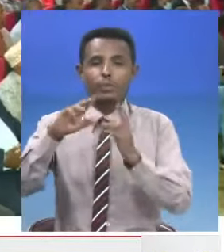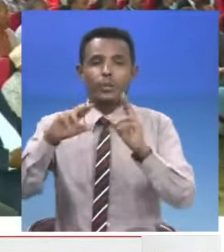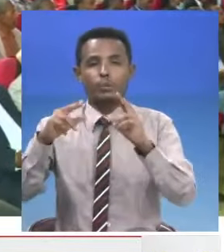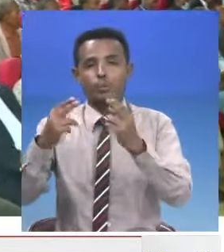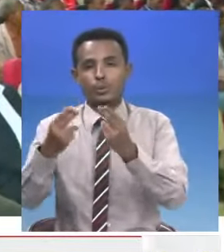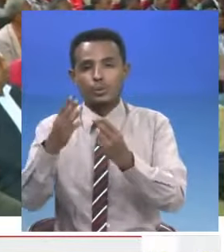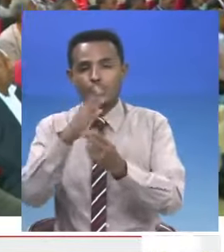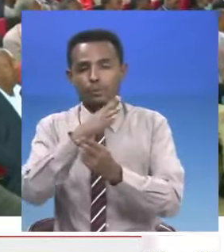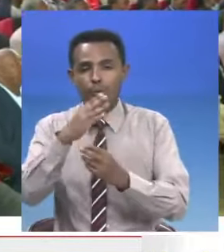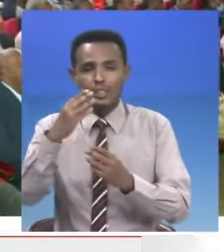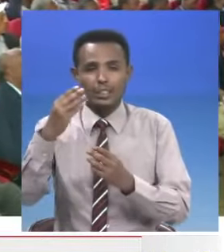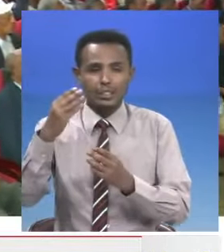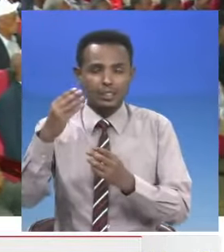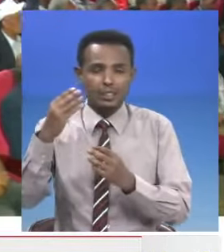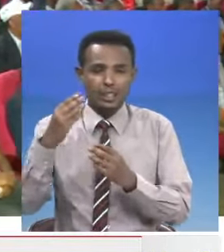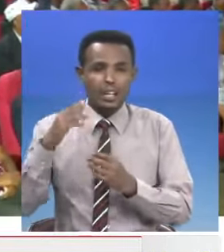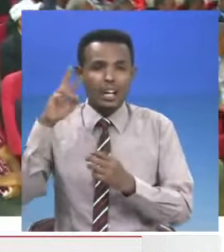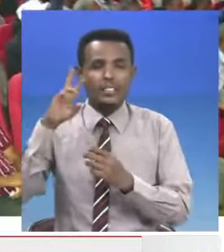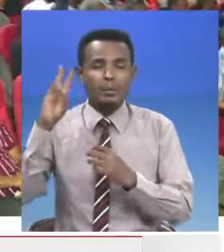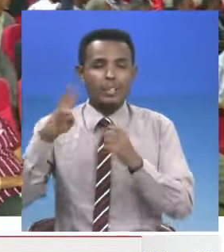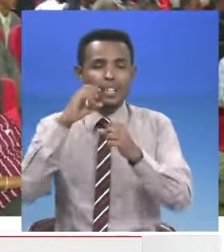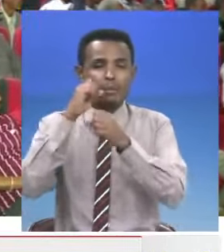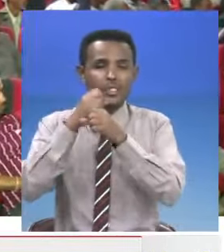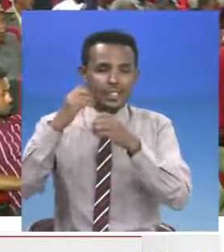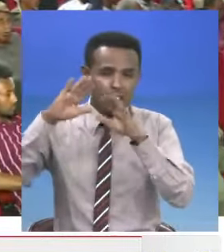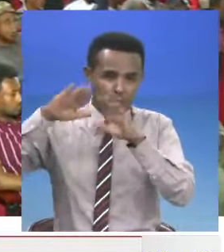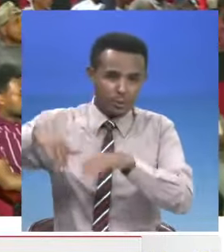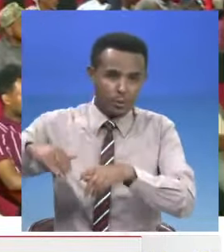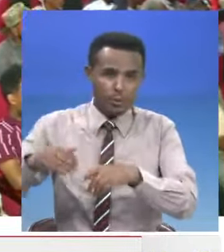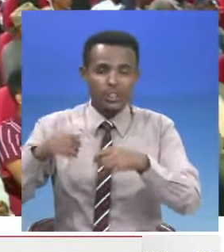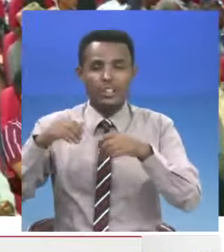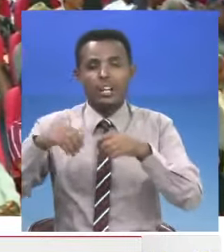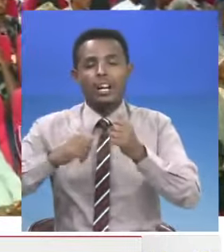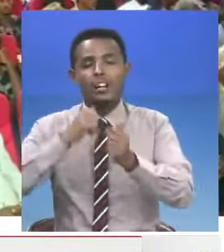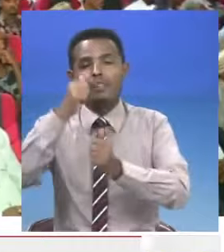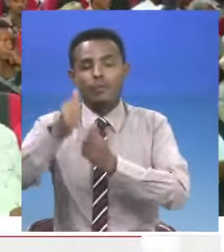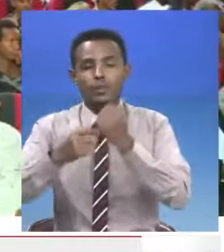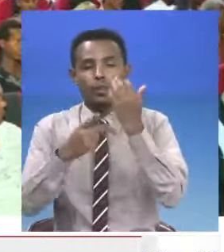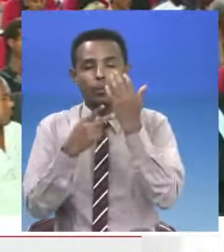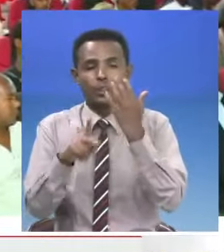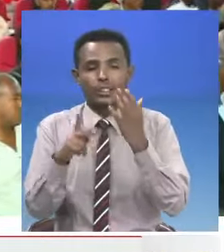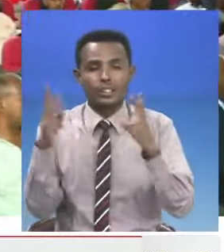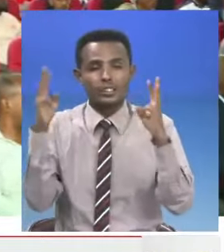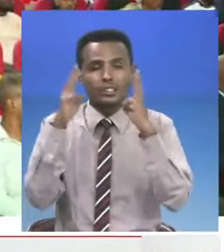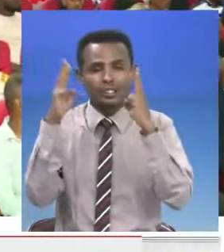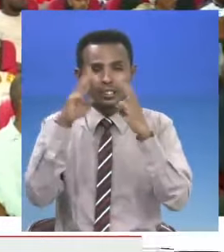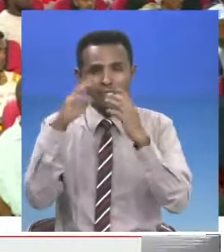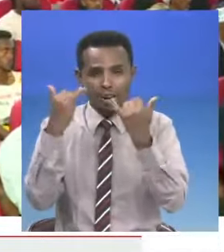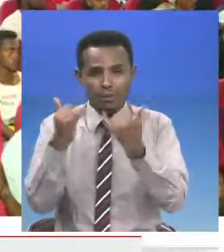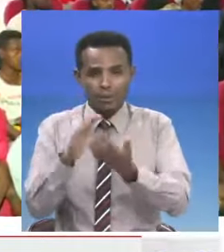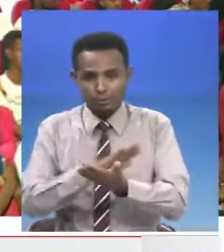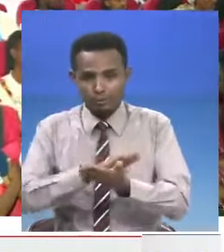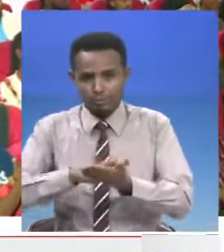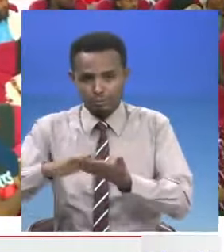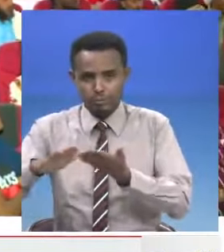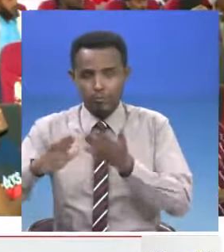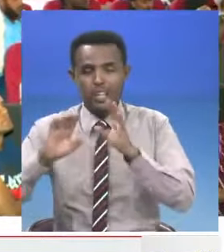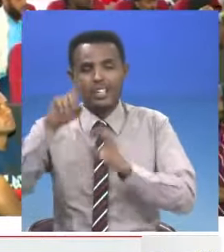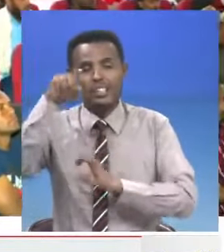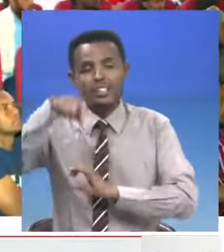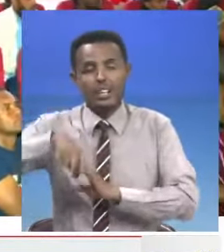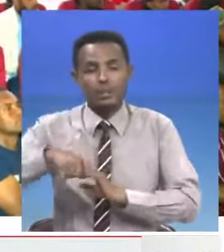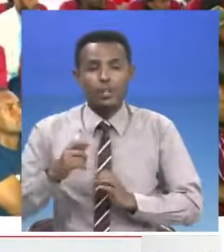በ27 ዓመታት የስልጣን ዘመኑ ትቶት ያለፈውን የፖለቲካ ቁርሾ ጠባሳ መሻርና ማስወገድ እንደሚገባ